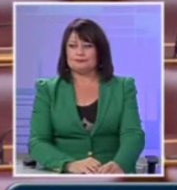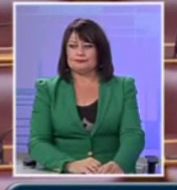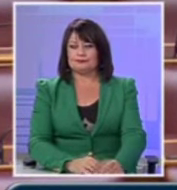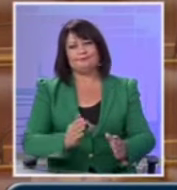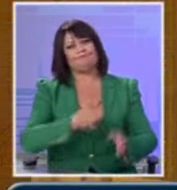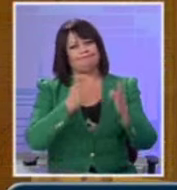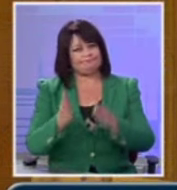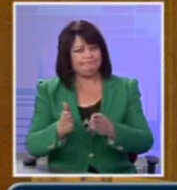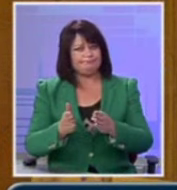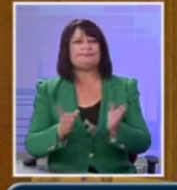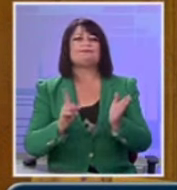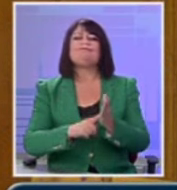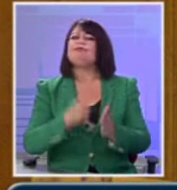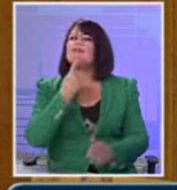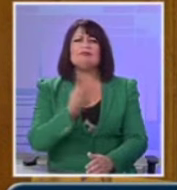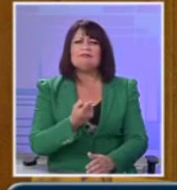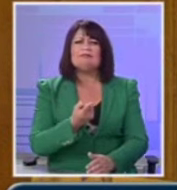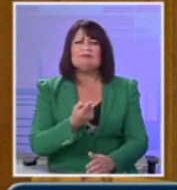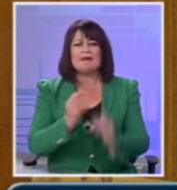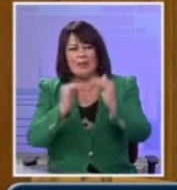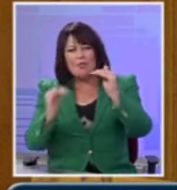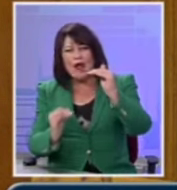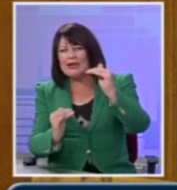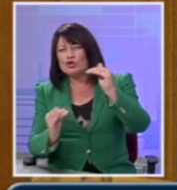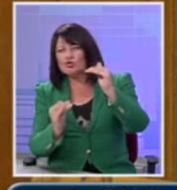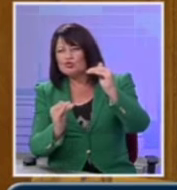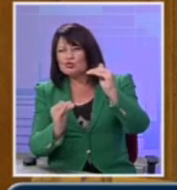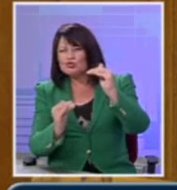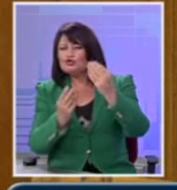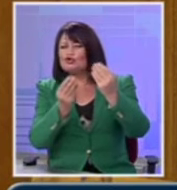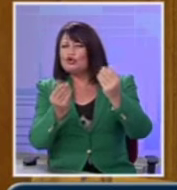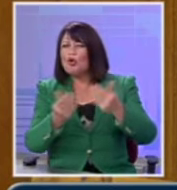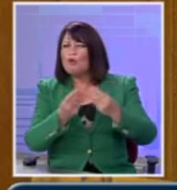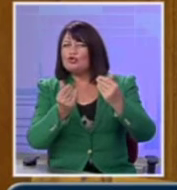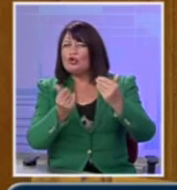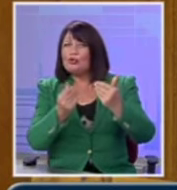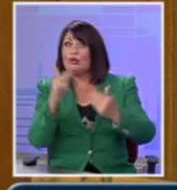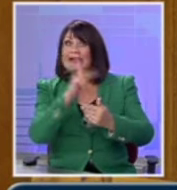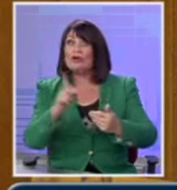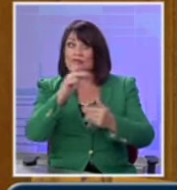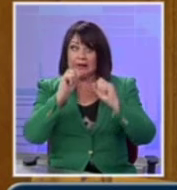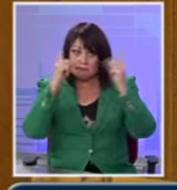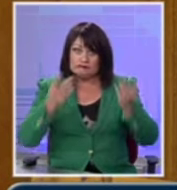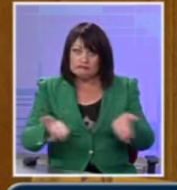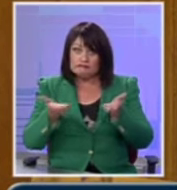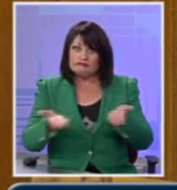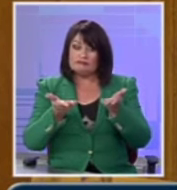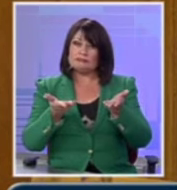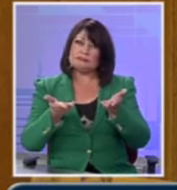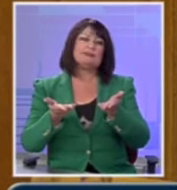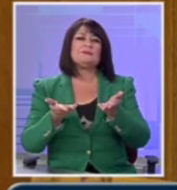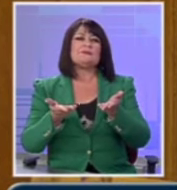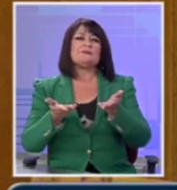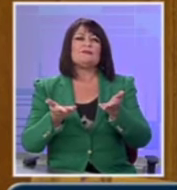Ταυτόχρονα όμως πρέπει, ας το πούμε από τα κάτω, να βρούμε τρόπους να ενεργοποιήσουμε την ίδια κοινωνία, να κάνουμε